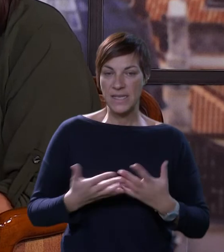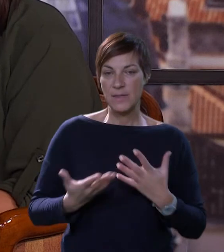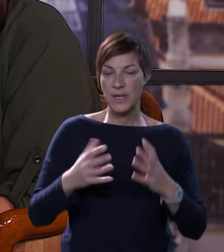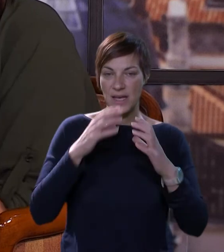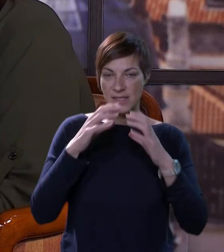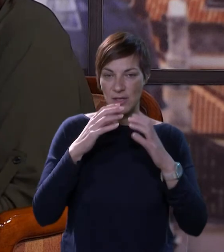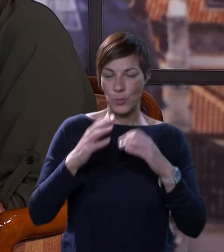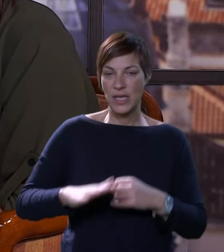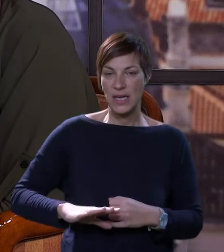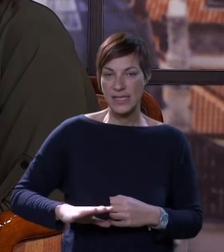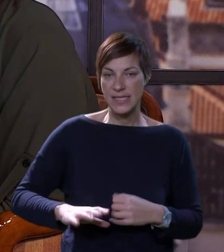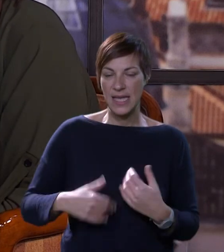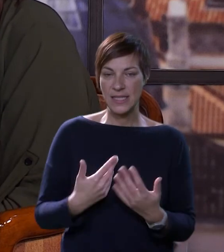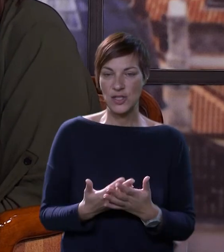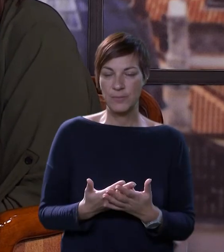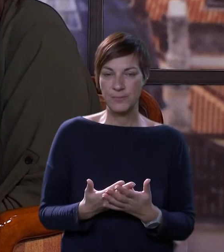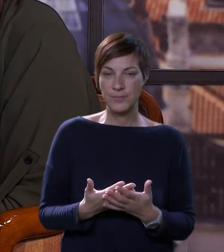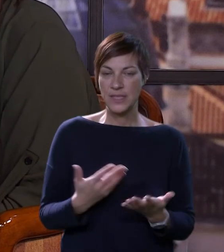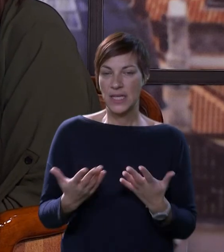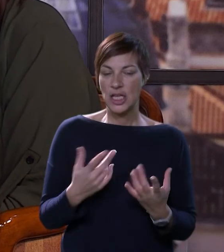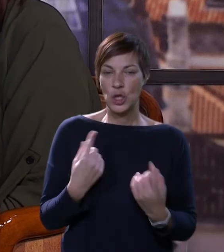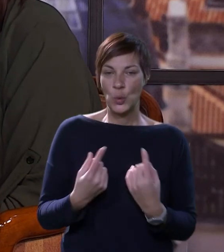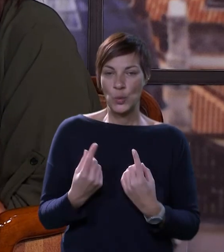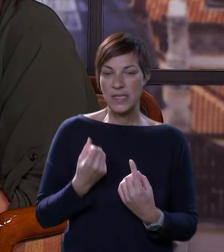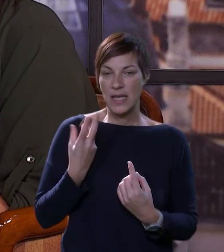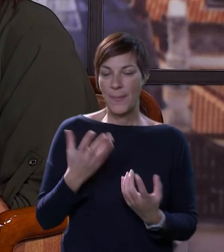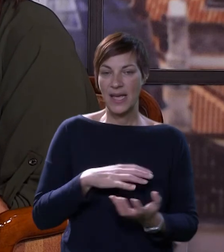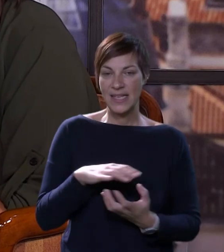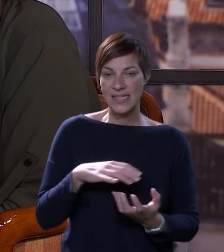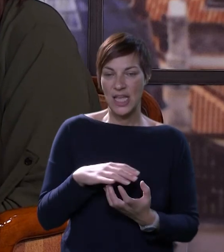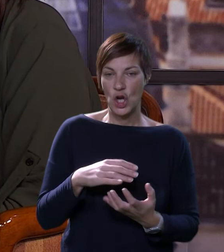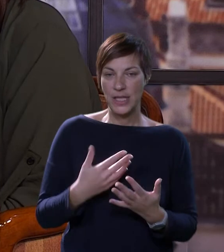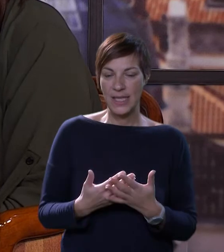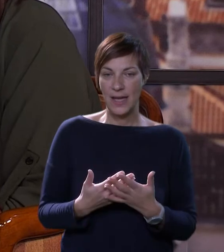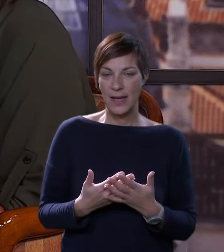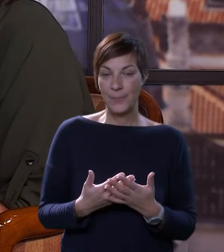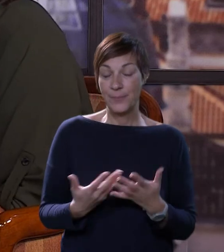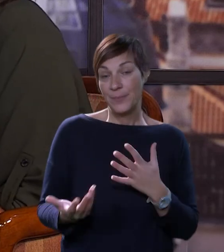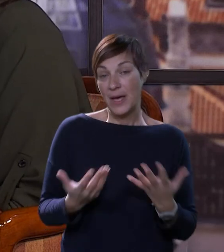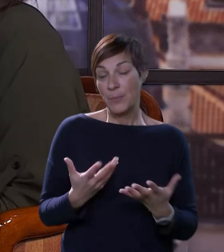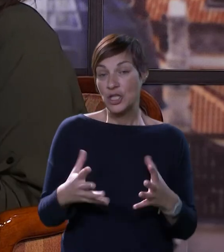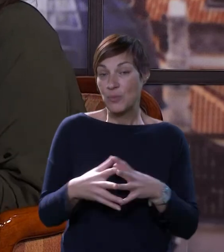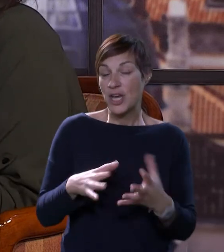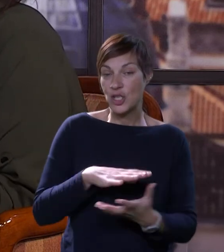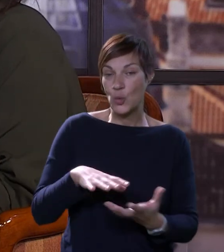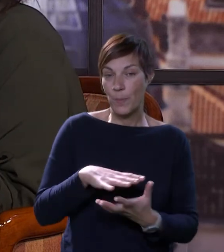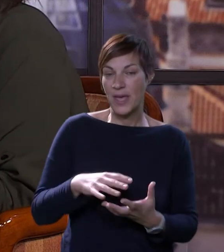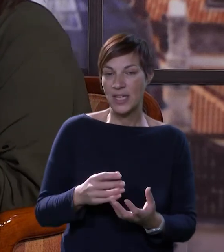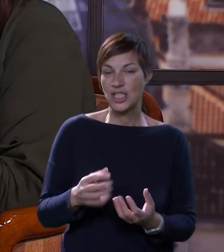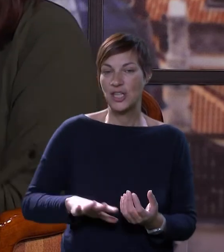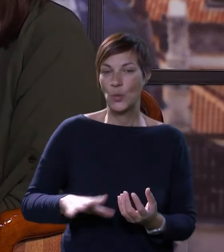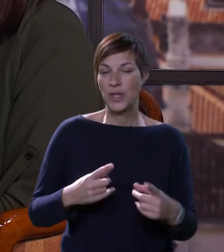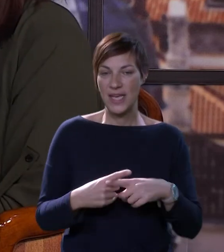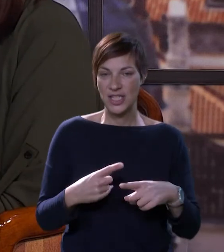način komunikacije s djecom. Što u situacijama kada se roditelji, pa možemo reći, umiješaju u